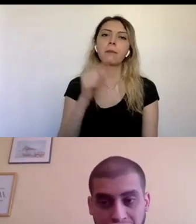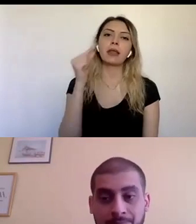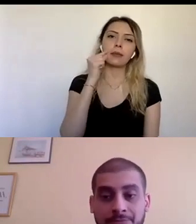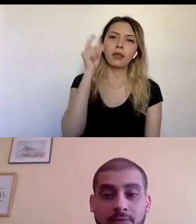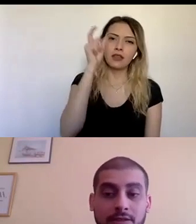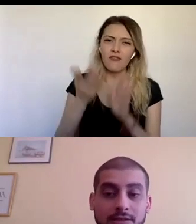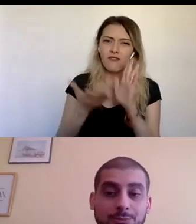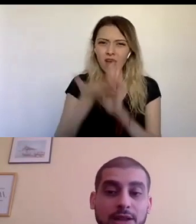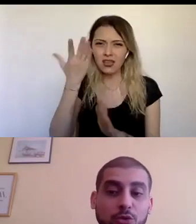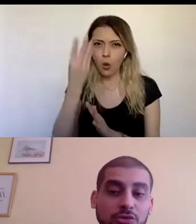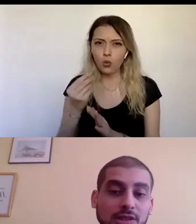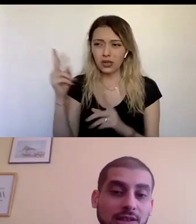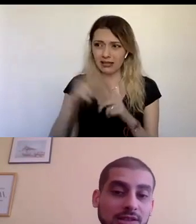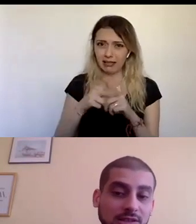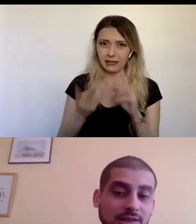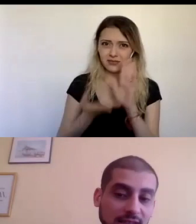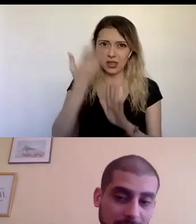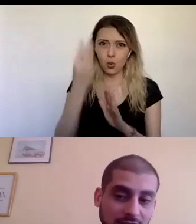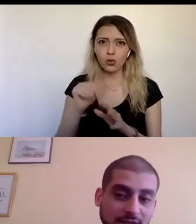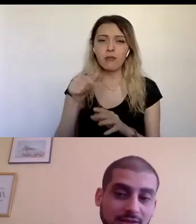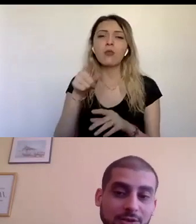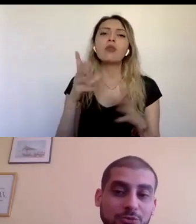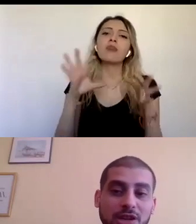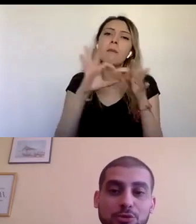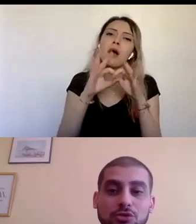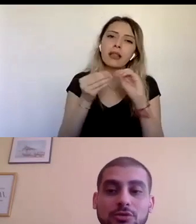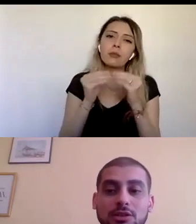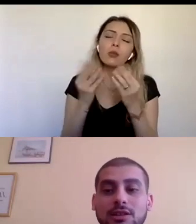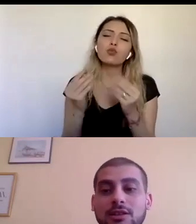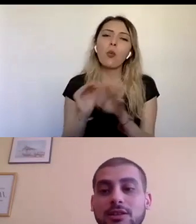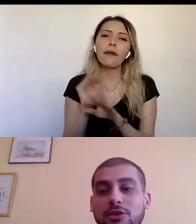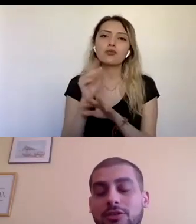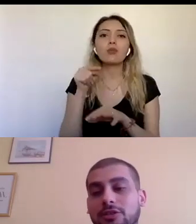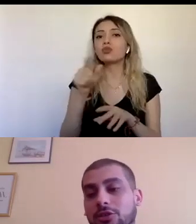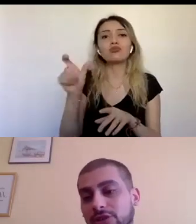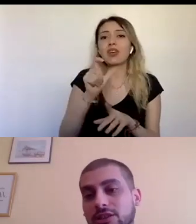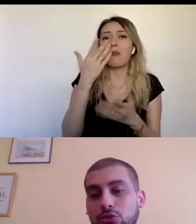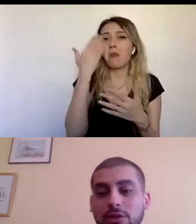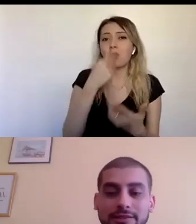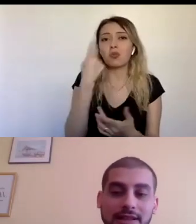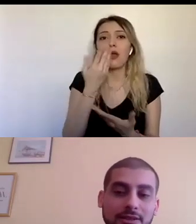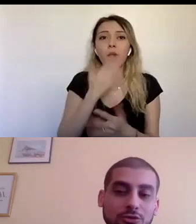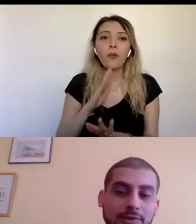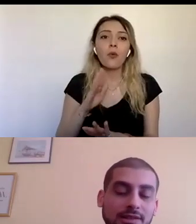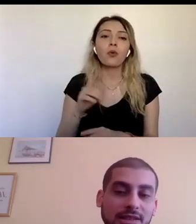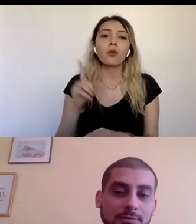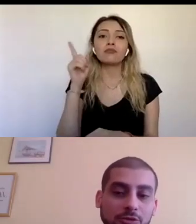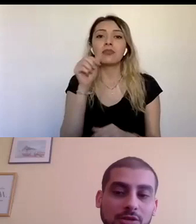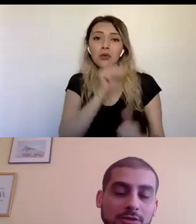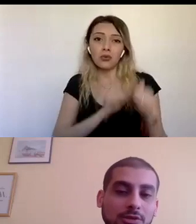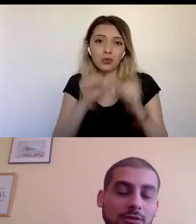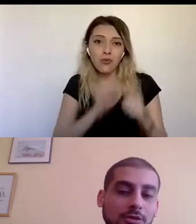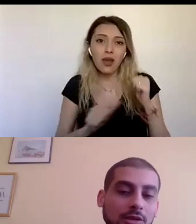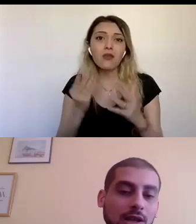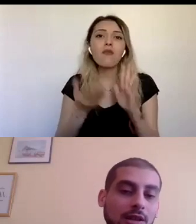kalitesini? Evet, yani onu açıkçası sağlayamayacağız. Onun cevabı yok. Özellikle üniversitelerde çok fazla Teams